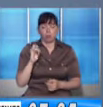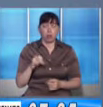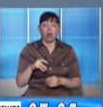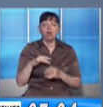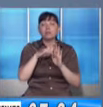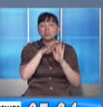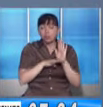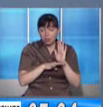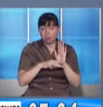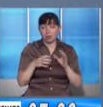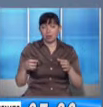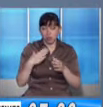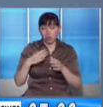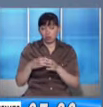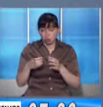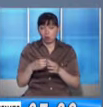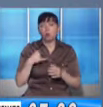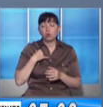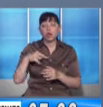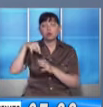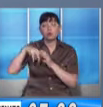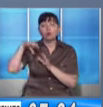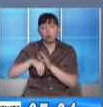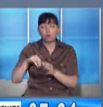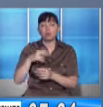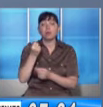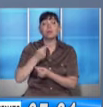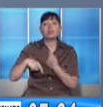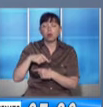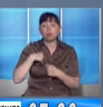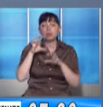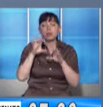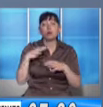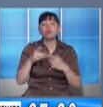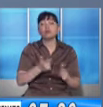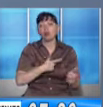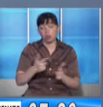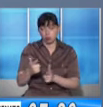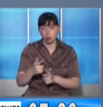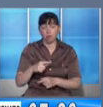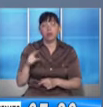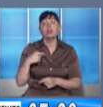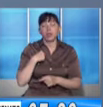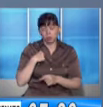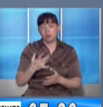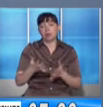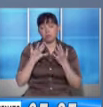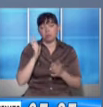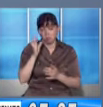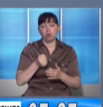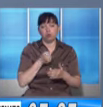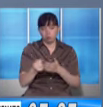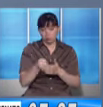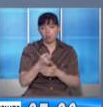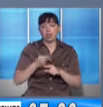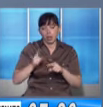electoral Renato Usatăi avem și oameni din afaceri și deja avem un proiect de lege pregătit pentru ca și vom, evident că vom promova